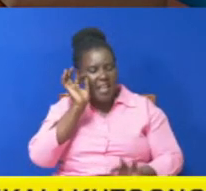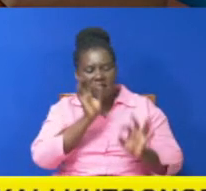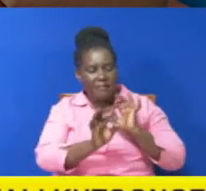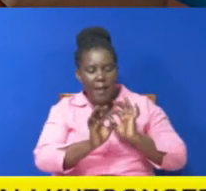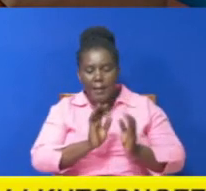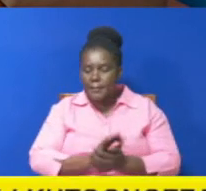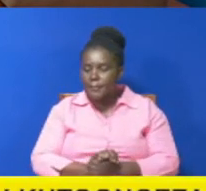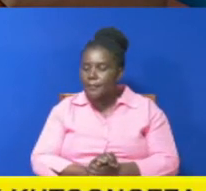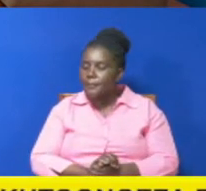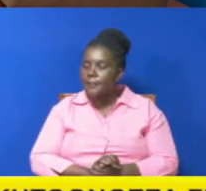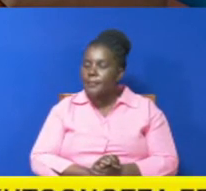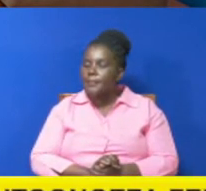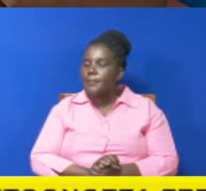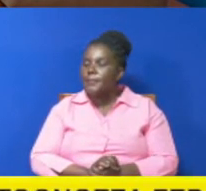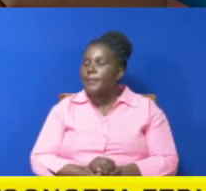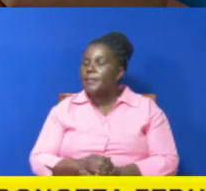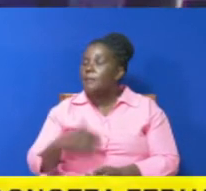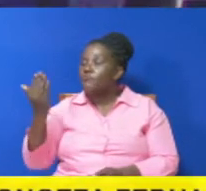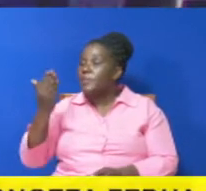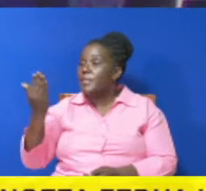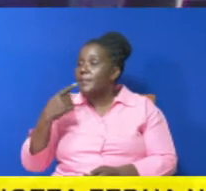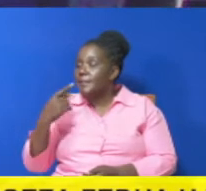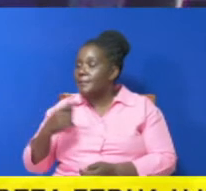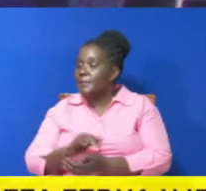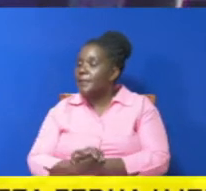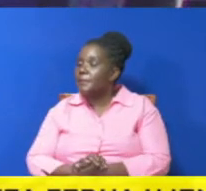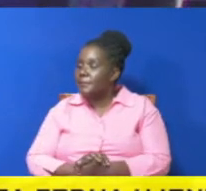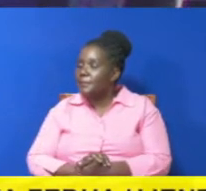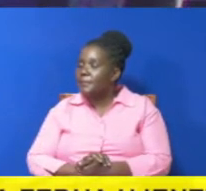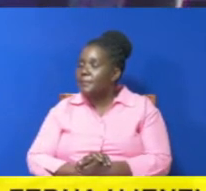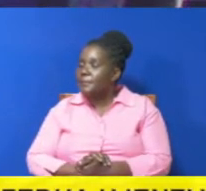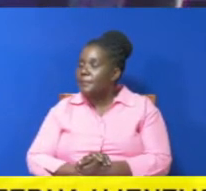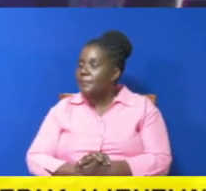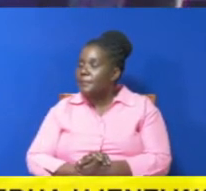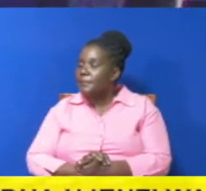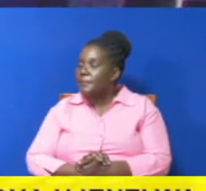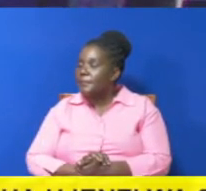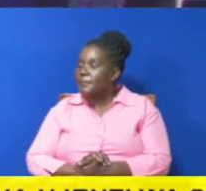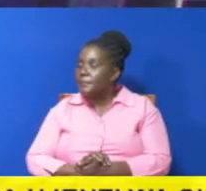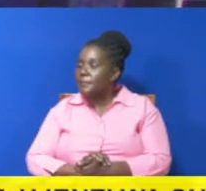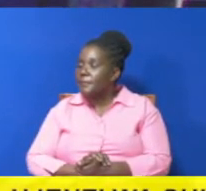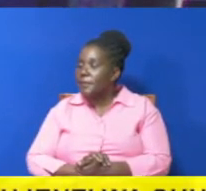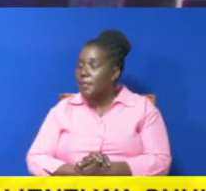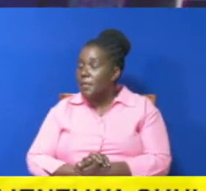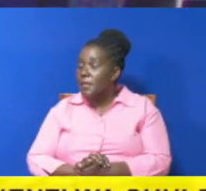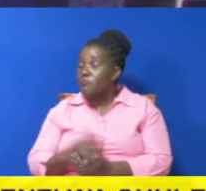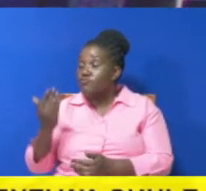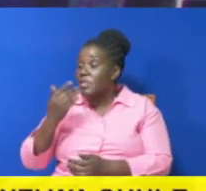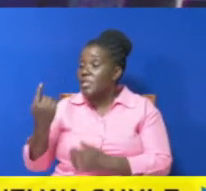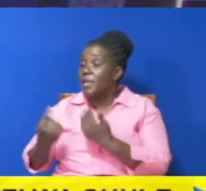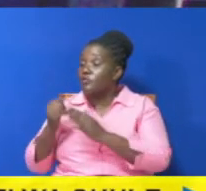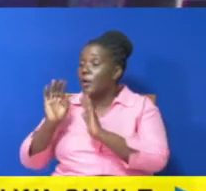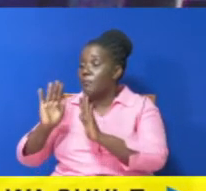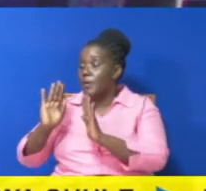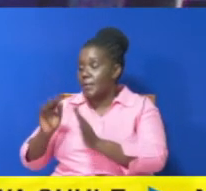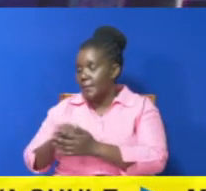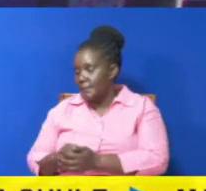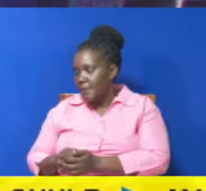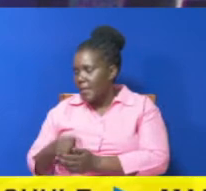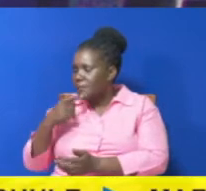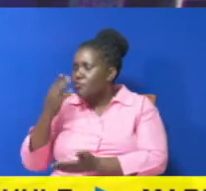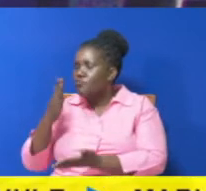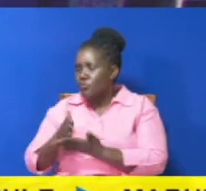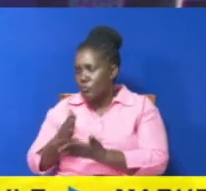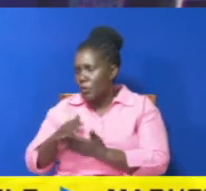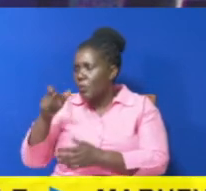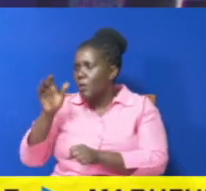huyu wa mwisho anasema kwa kweli ni Diona Ludonya kutoka Mwanza. Kwa maoni yangu ni kweli kuwa uoga wa kupoa talaka